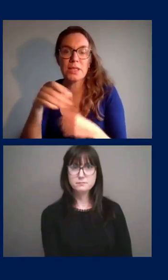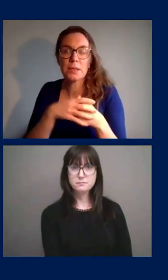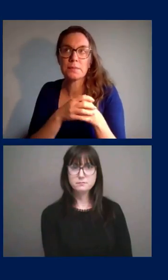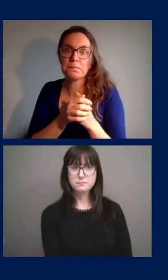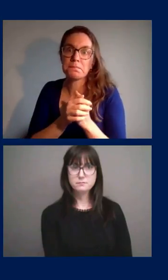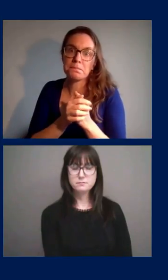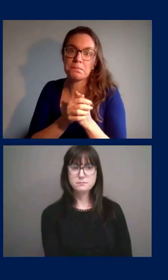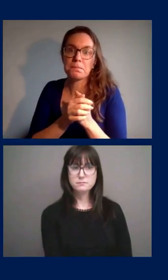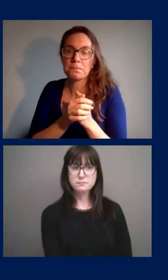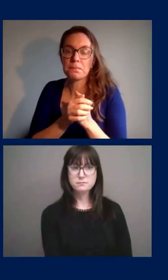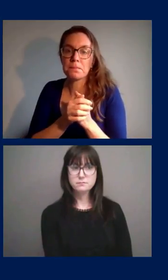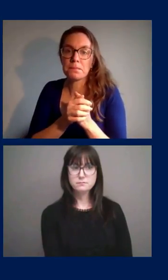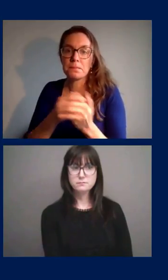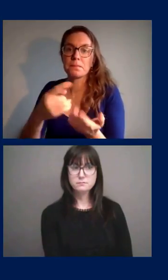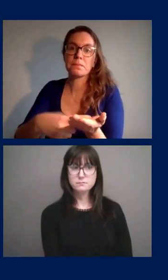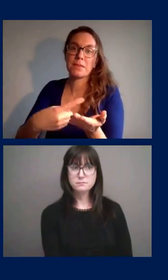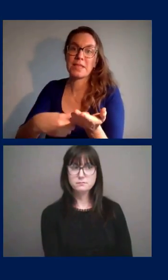villes